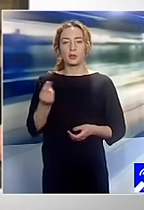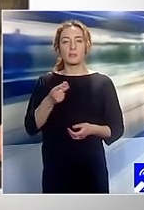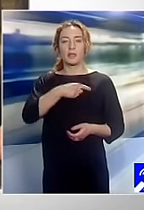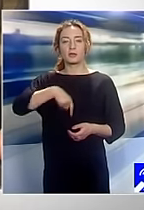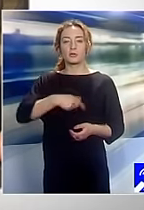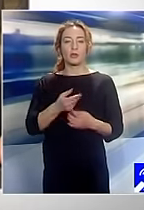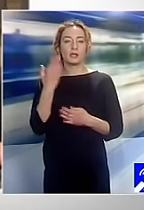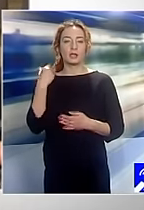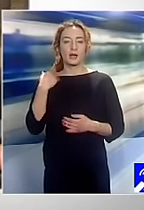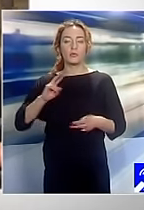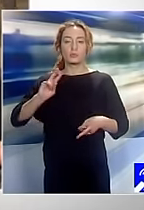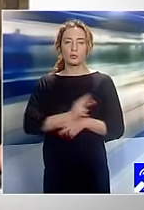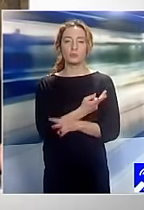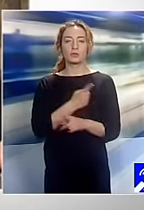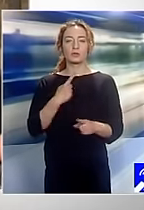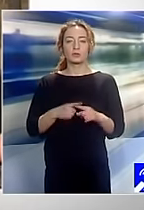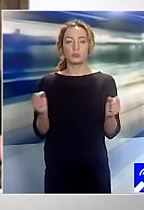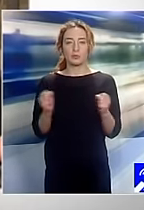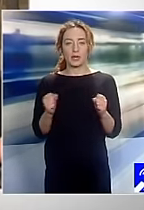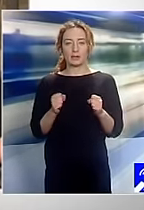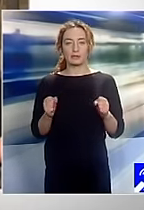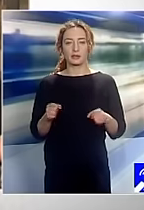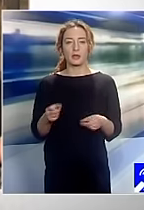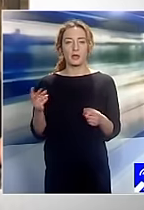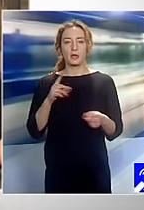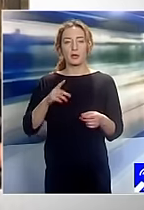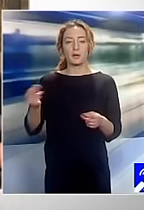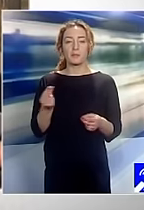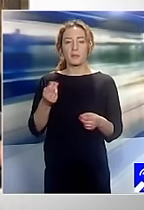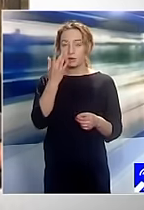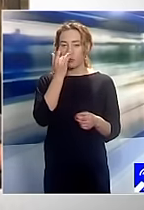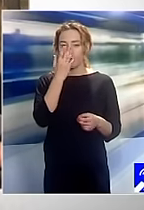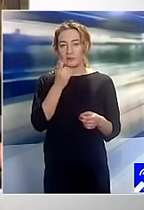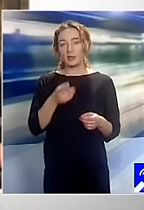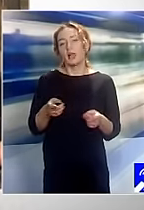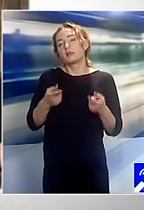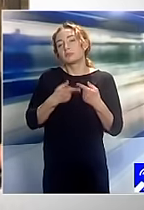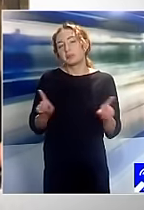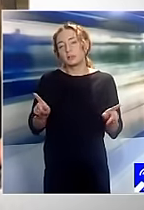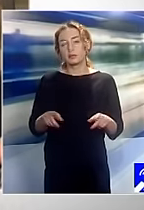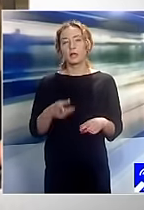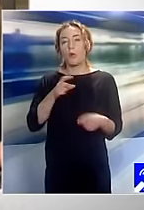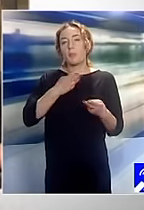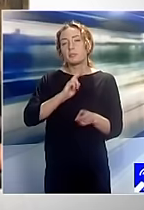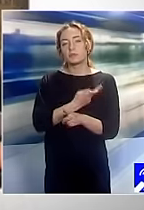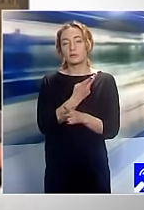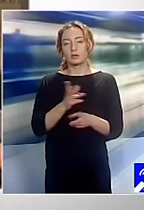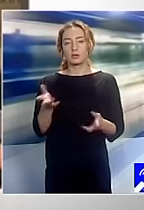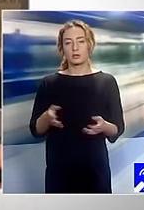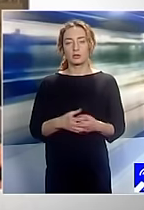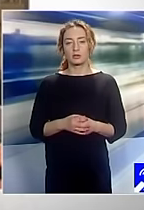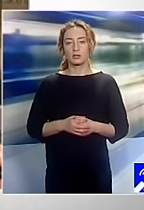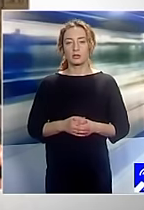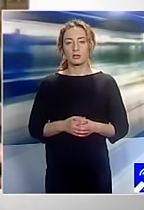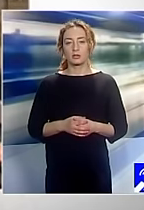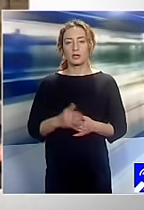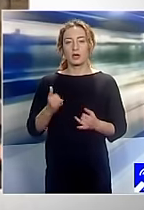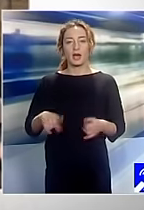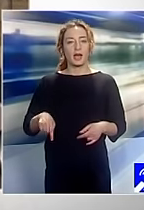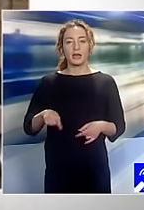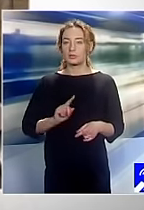am fost obișnuiți cu iarna. Pentru africanii aia și pentru aia merge acolo, că tot timpul e cald. Dar aici